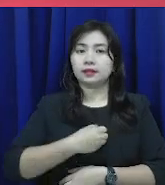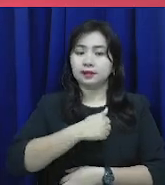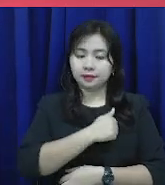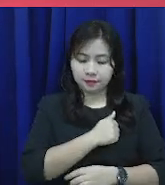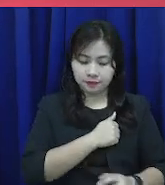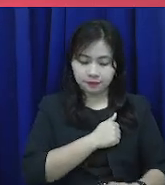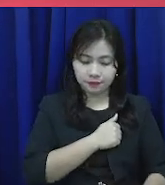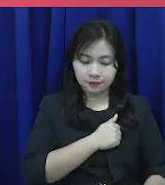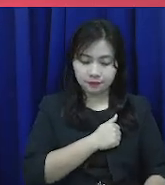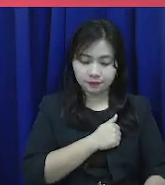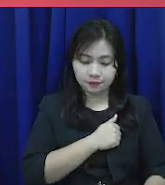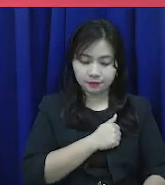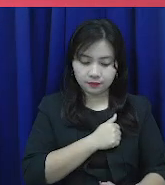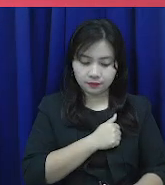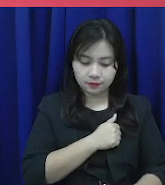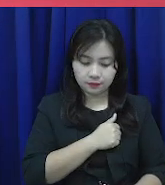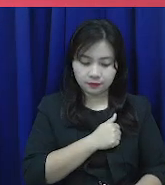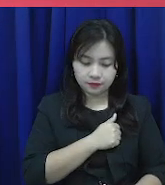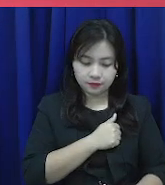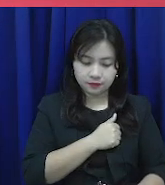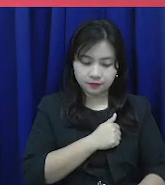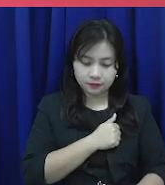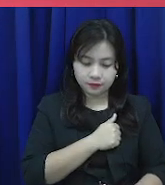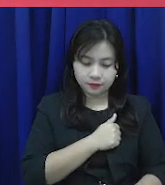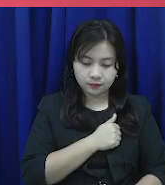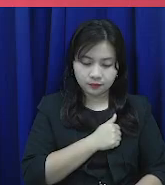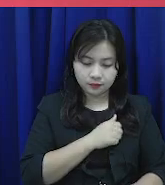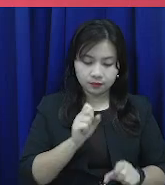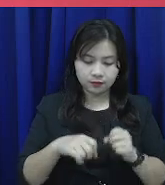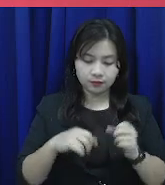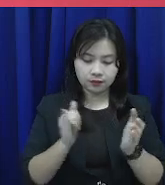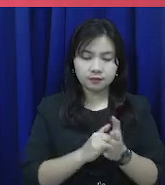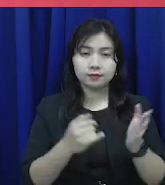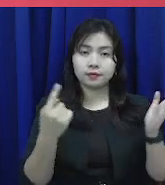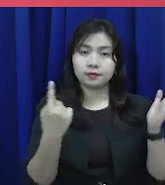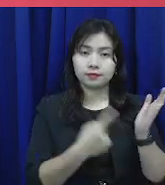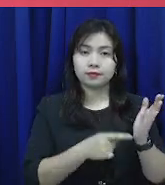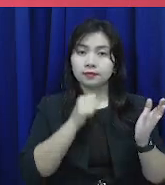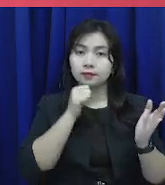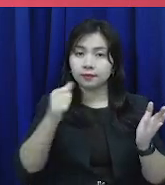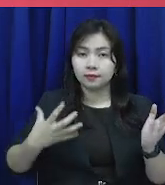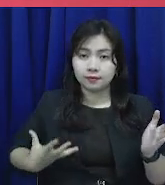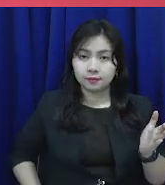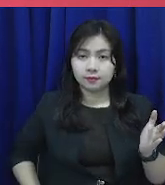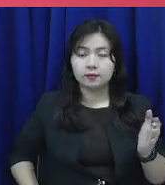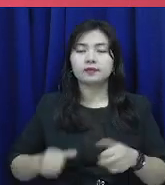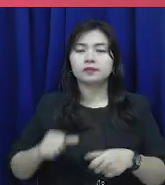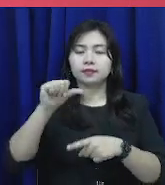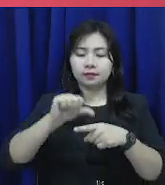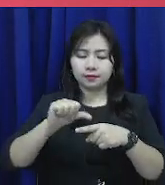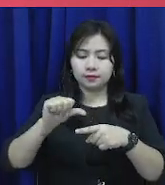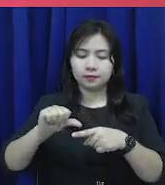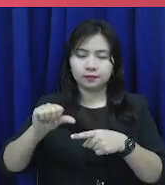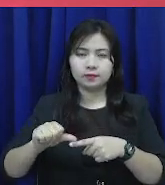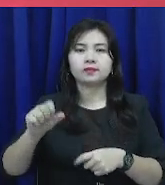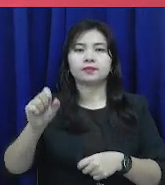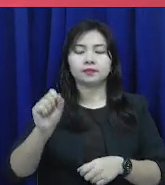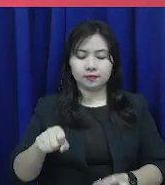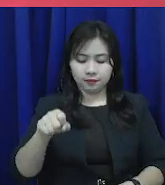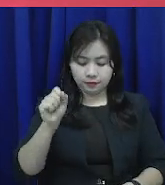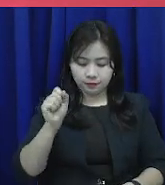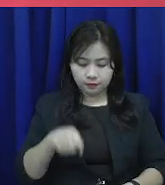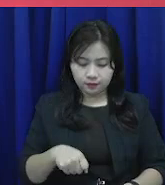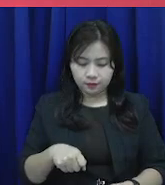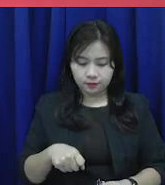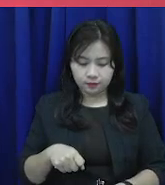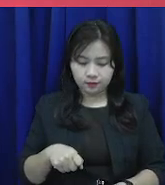is necessary to cultivate ourselves so that this incorruptible seed will be able